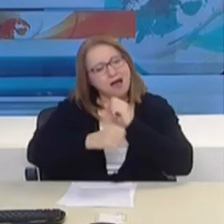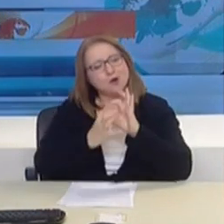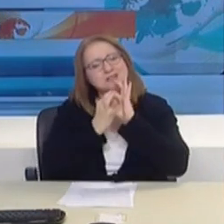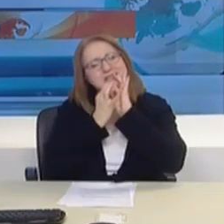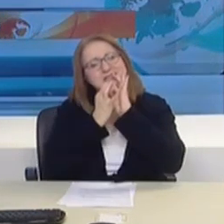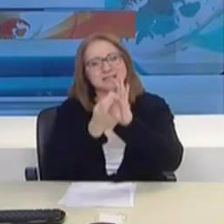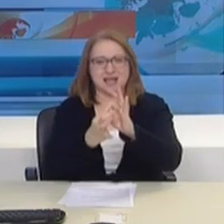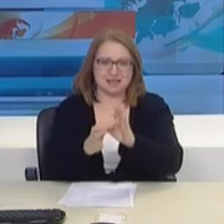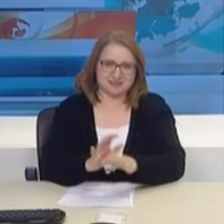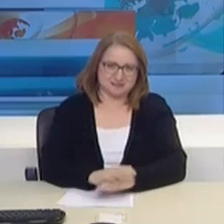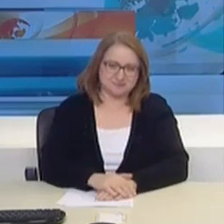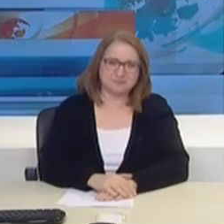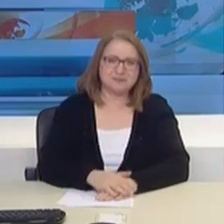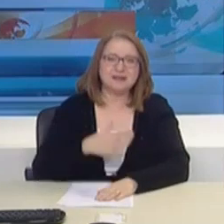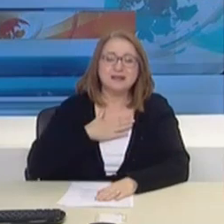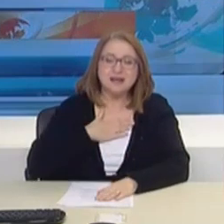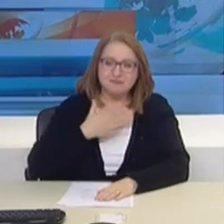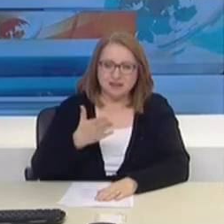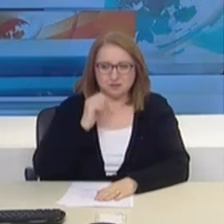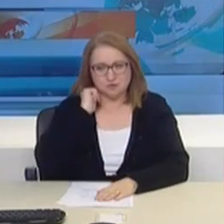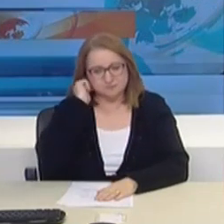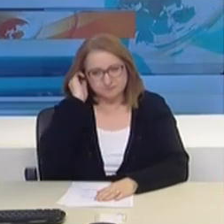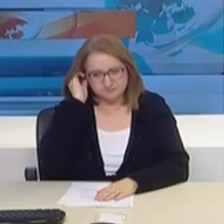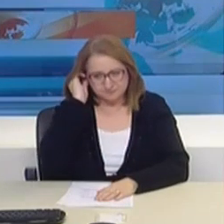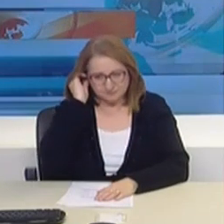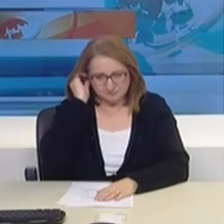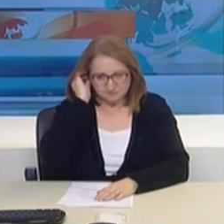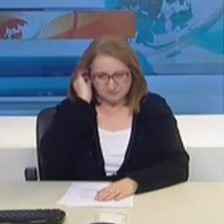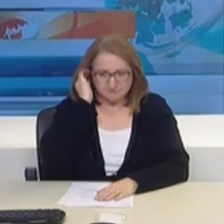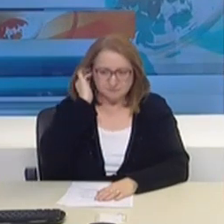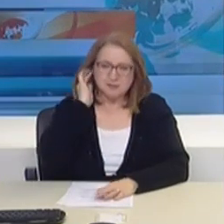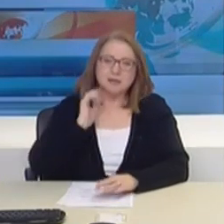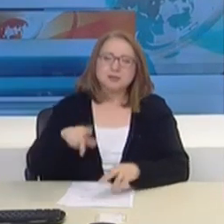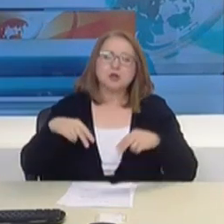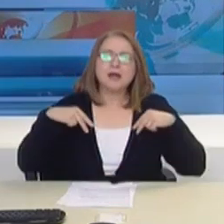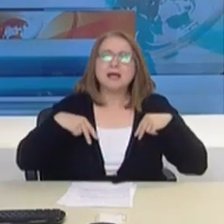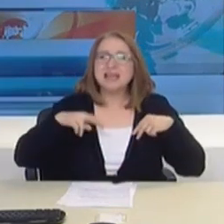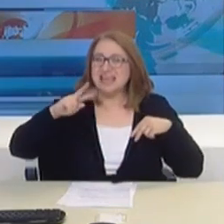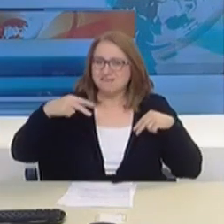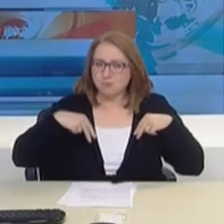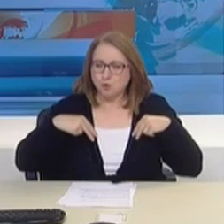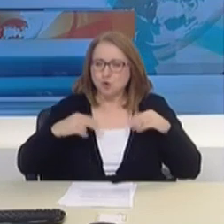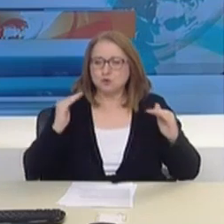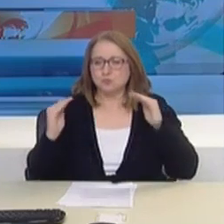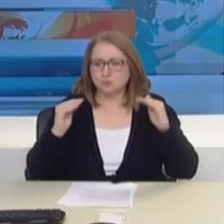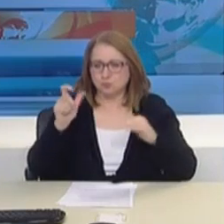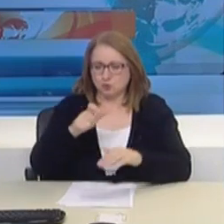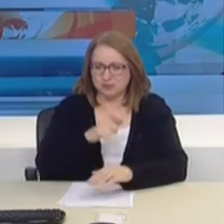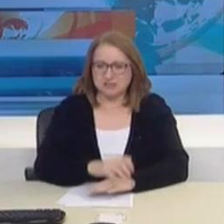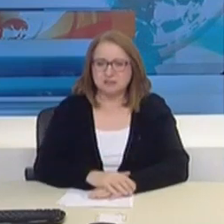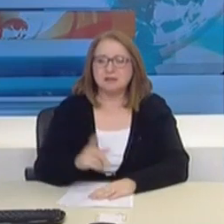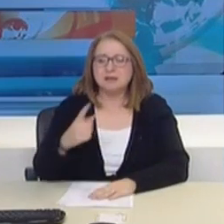Ευχαριστούμε, κύριε καθηγητά. Το λόγο έχει ο Υφυπουργός Πολιτικής Προστασίας και Διαχείρισης Κρίσεων, Νίκος Χαρδαλιάς. Καλησπέρα σας από την Πολιτική